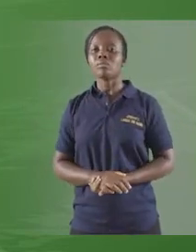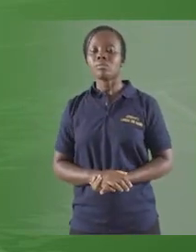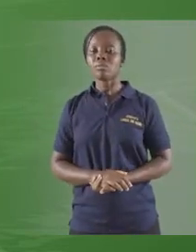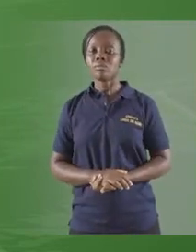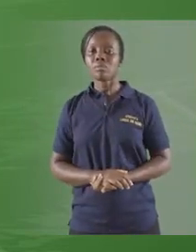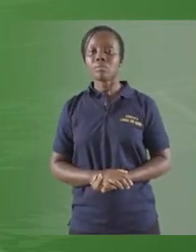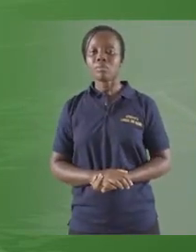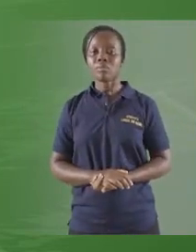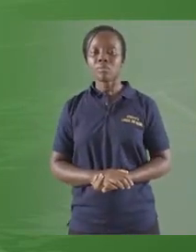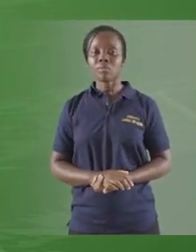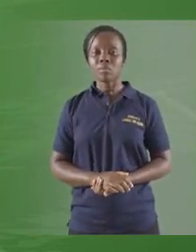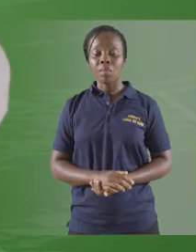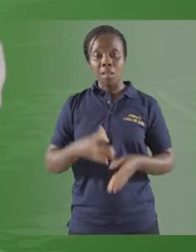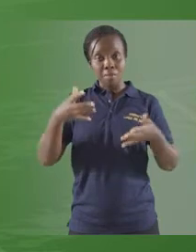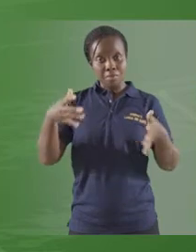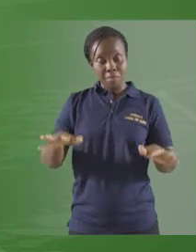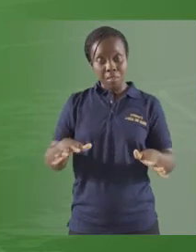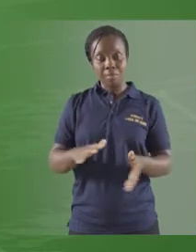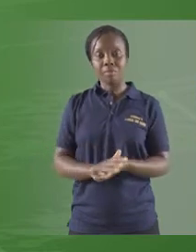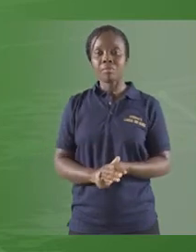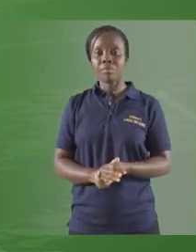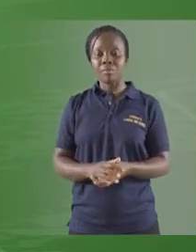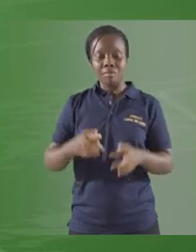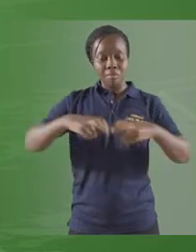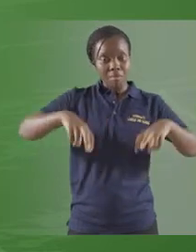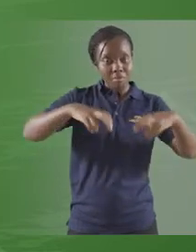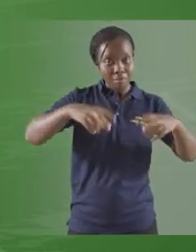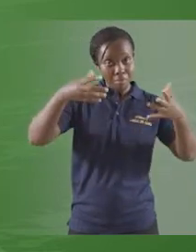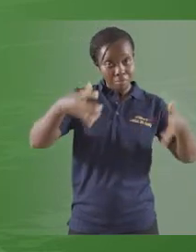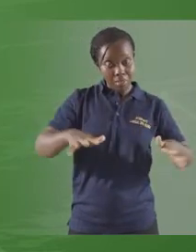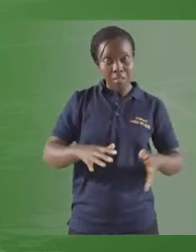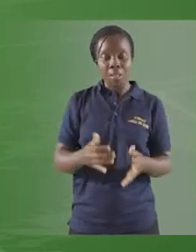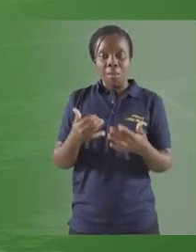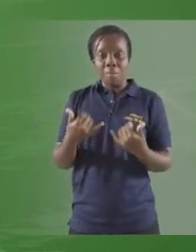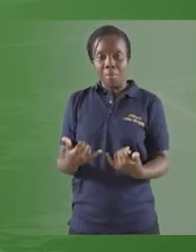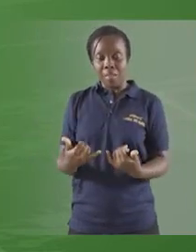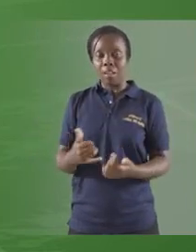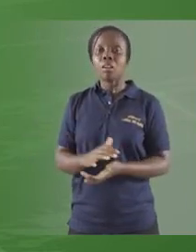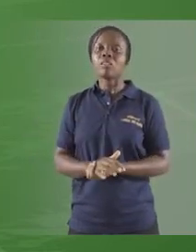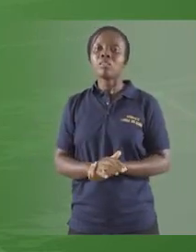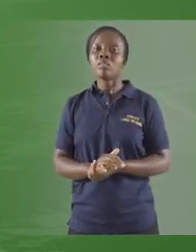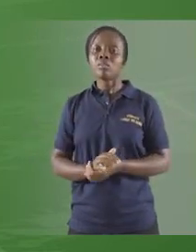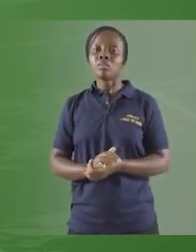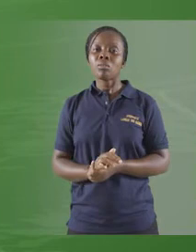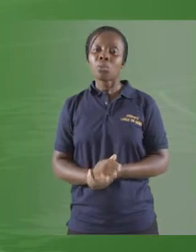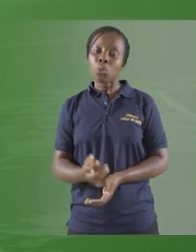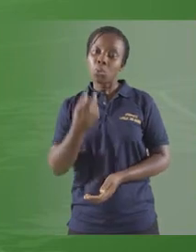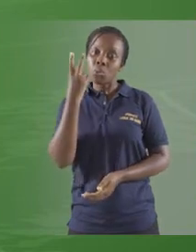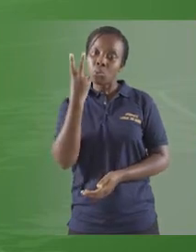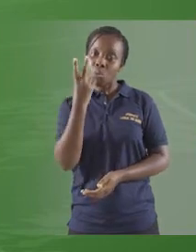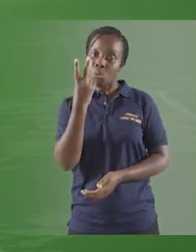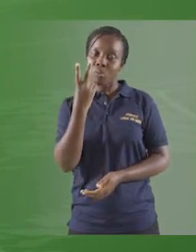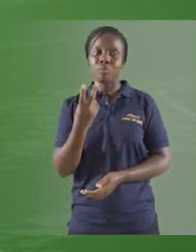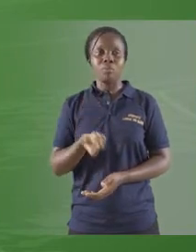Alors, l'étape suivante, après l'enquête, qu'allons-nous obtenir? Nous allons obtenir des